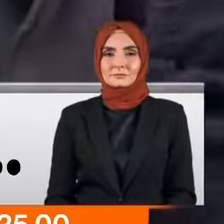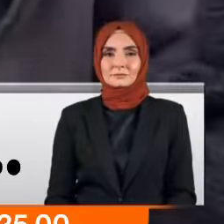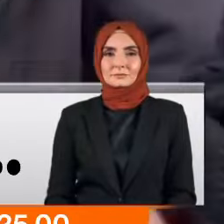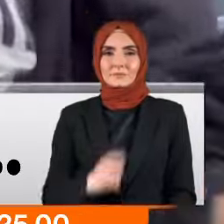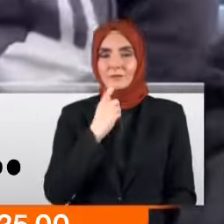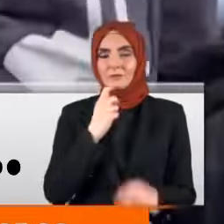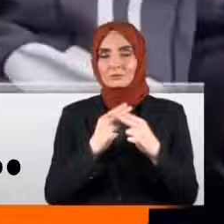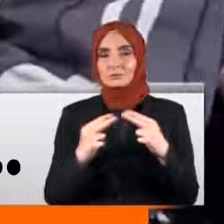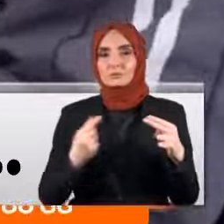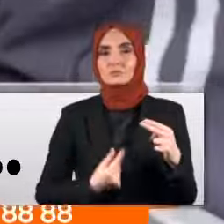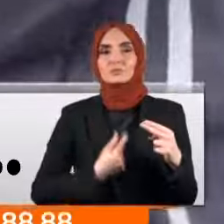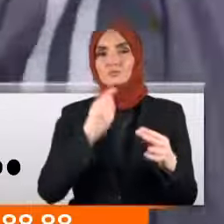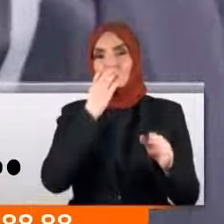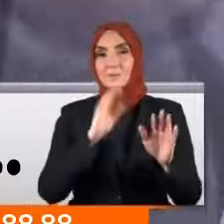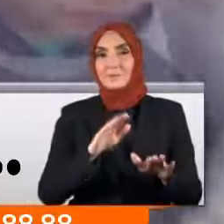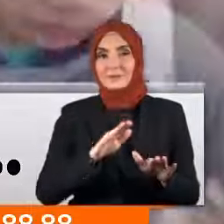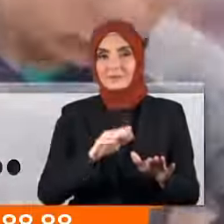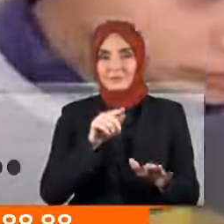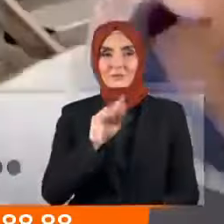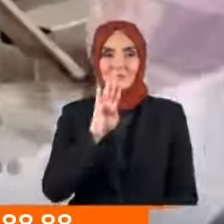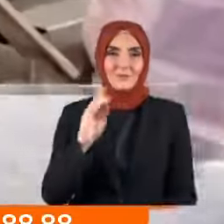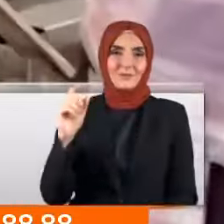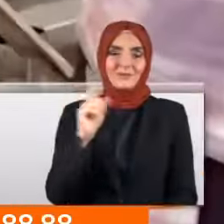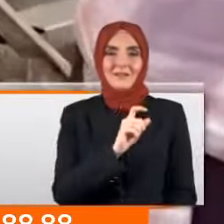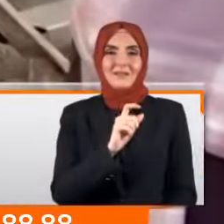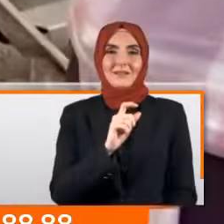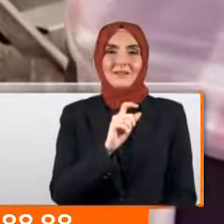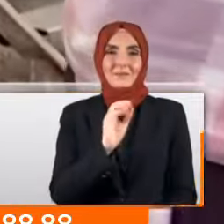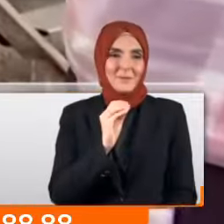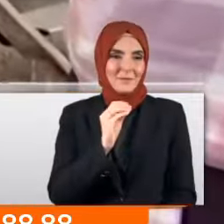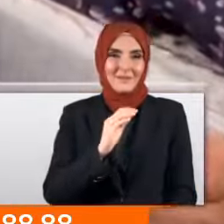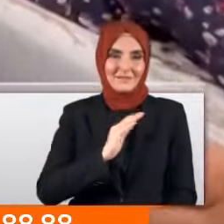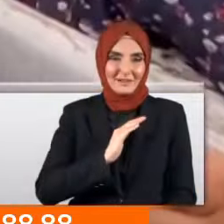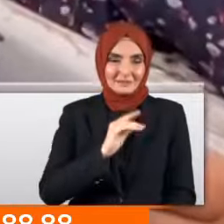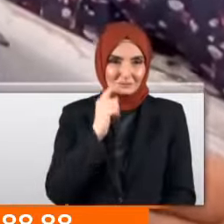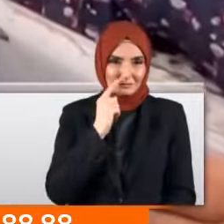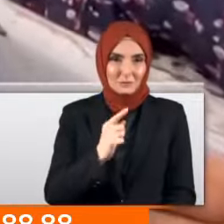Yıllardır umutla beklenen 4 aylık Yasir bebeğin acı haberi de annesinin yüreğine kor gibi düştü.